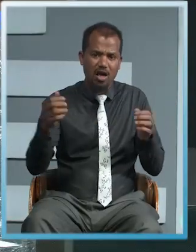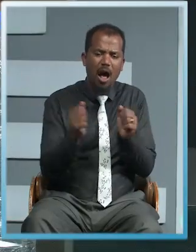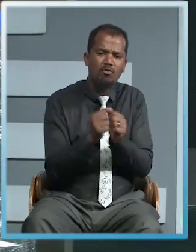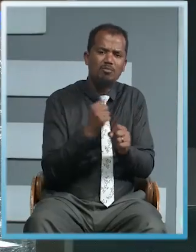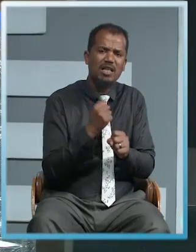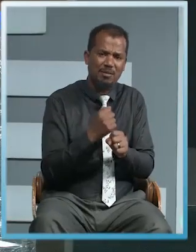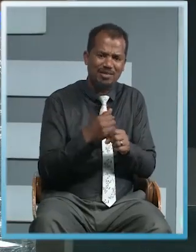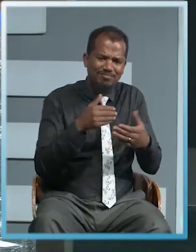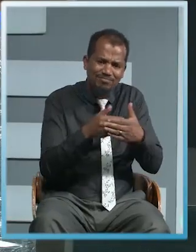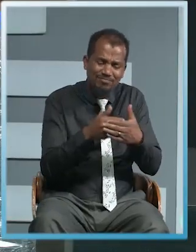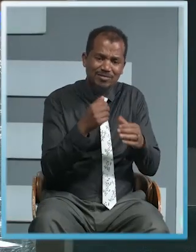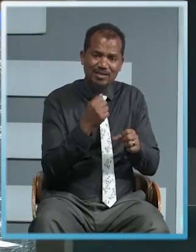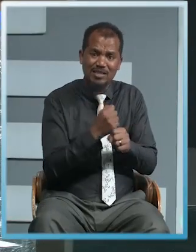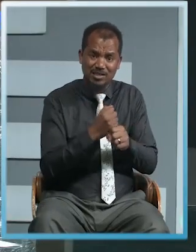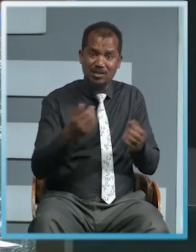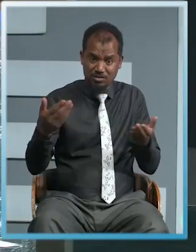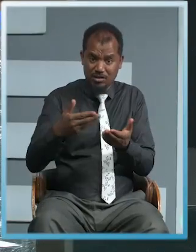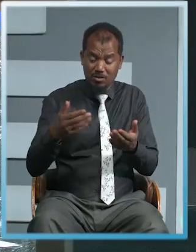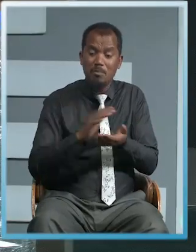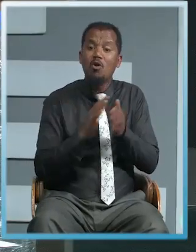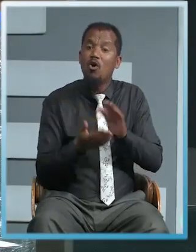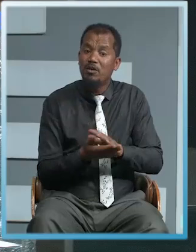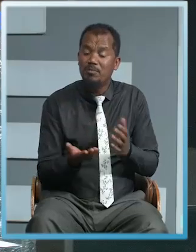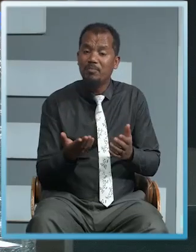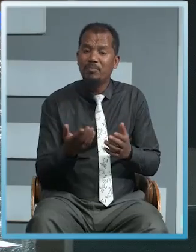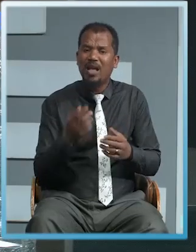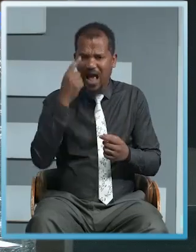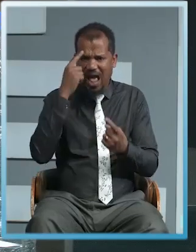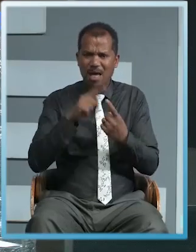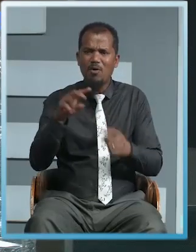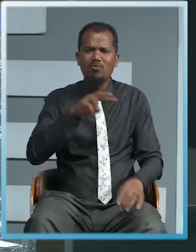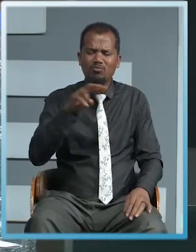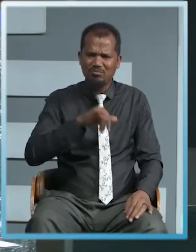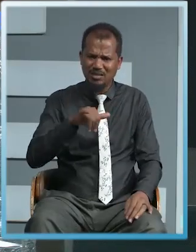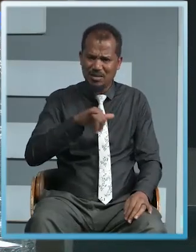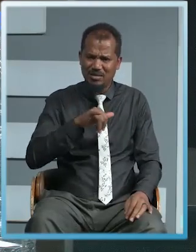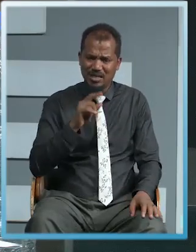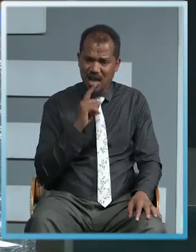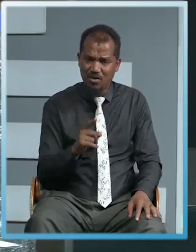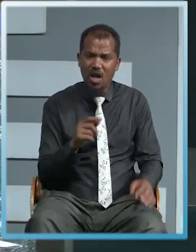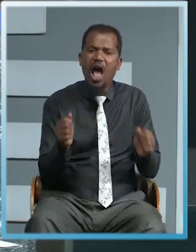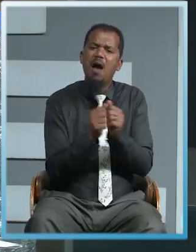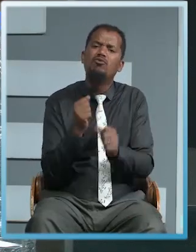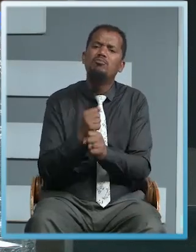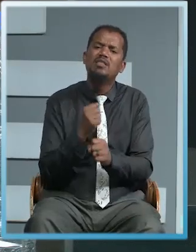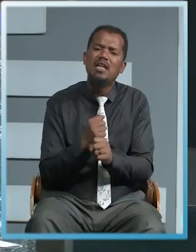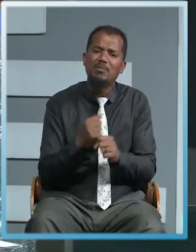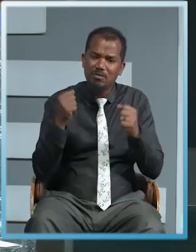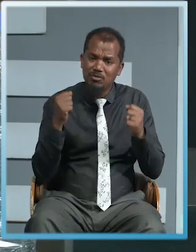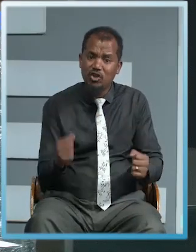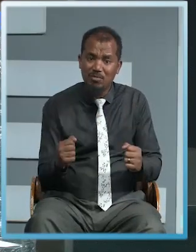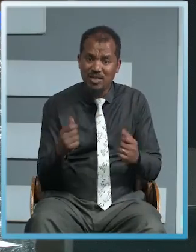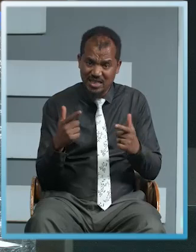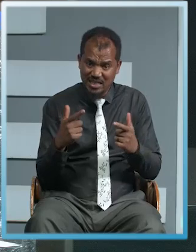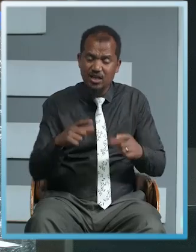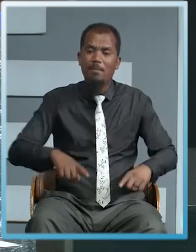የሚችልበት አጋጣሚ በግሉ እንደ ሲቪል ሶሳይቲ የተቋቋመ ቢሆንም አላማው የሁለቱም ተመሳሳይ ነውና አብሮ ሊሰራበት